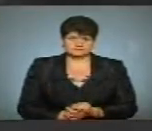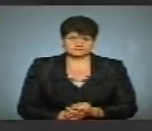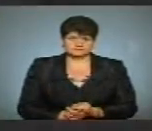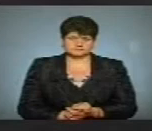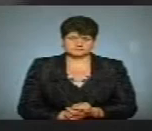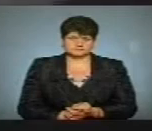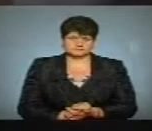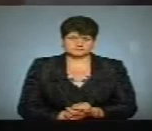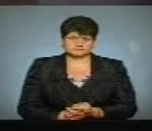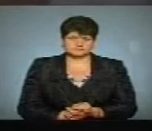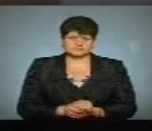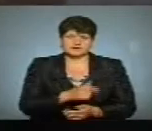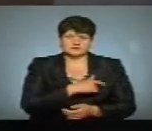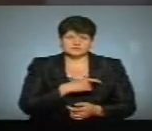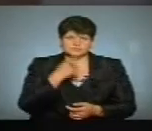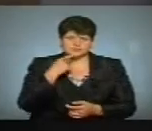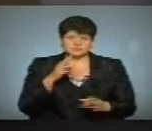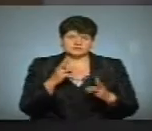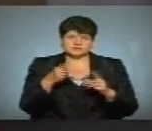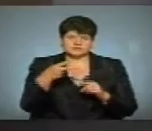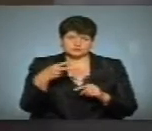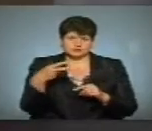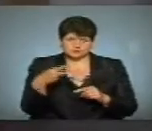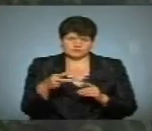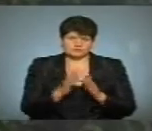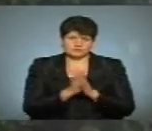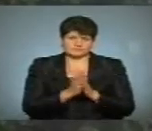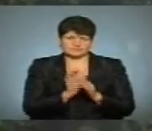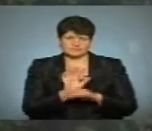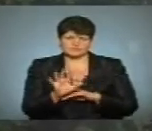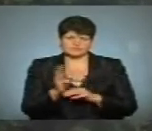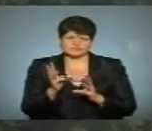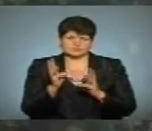Черговий РМЗС Іван Петрович, пожежа на другому поверсі. Будь ласка, відправте пожежну команду.